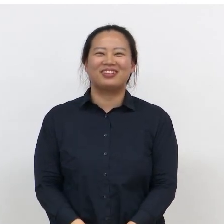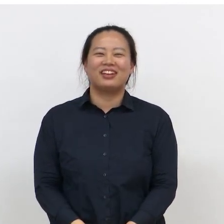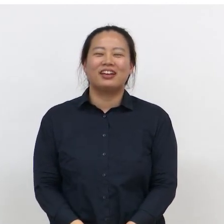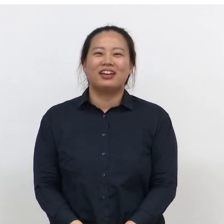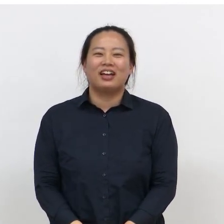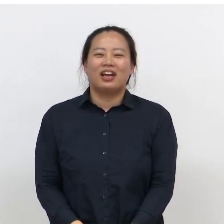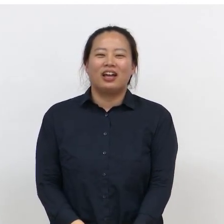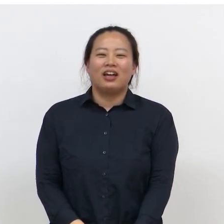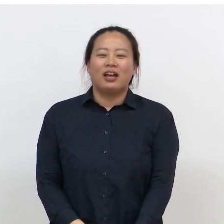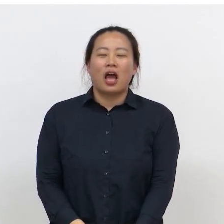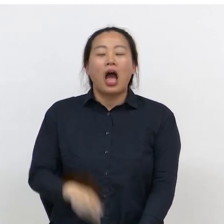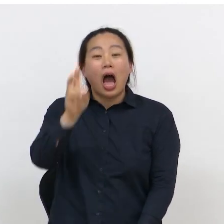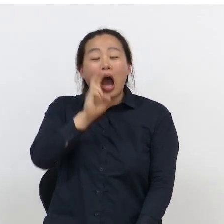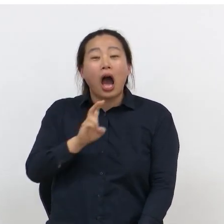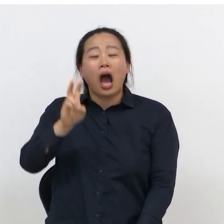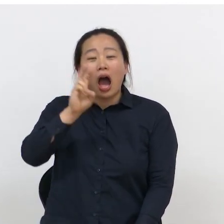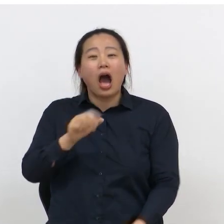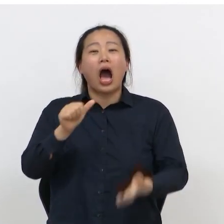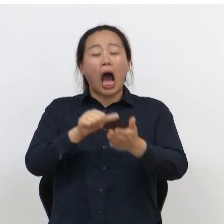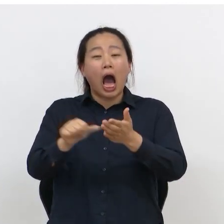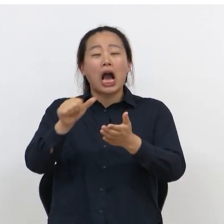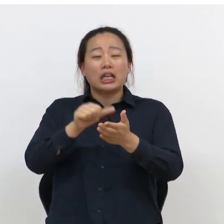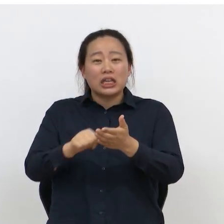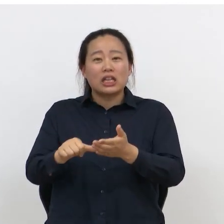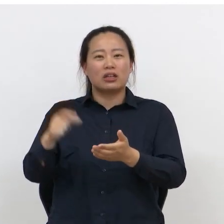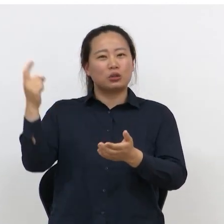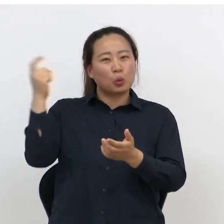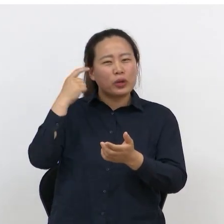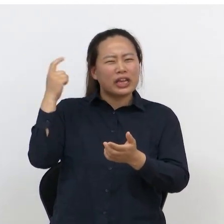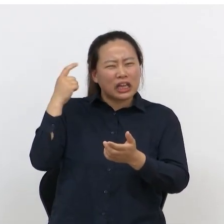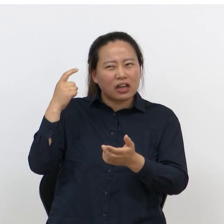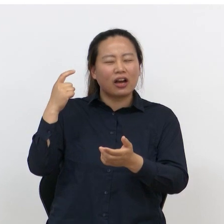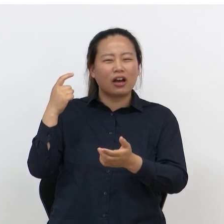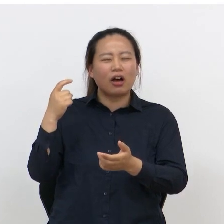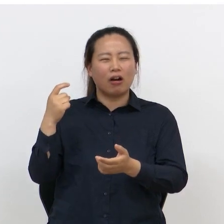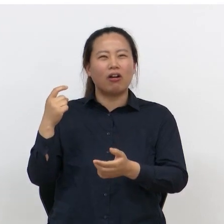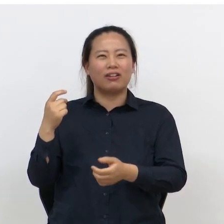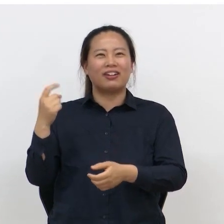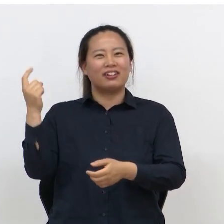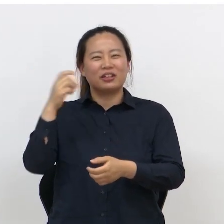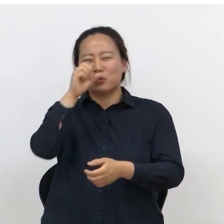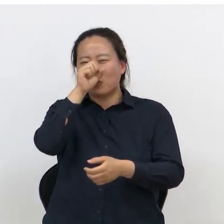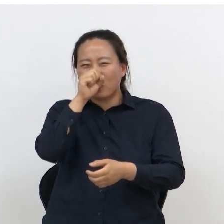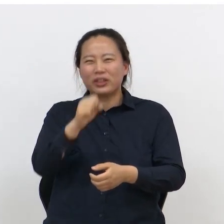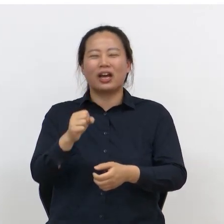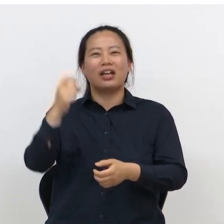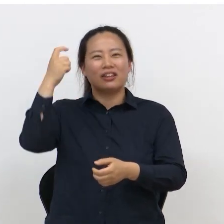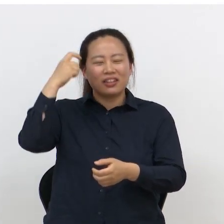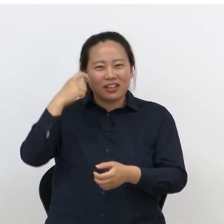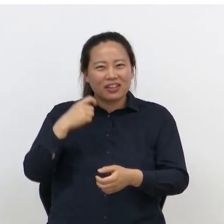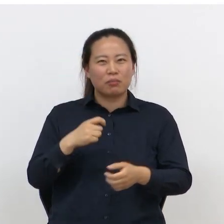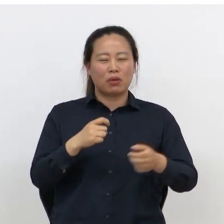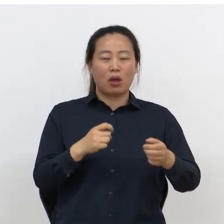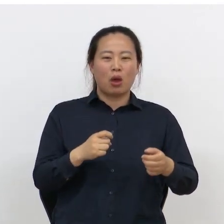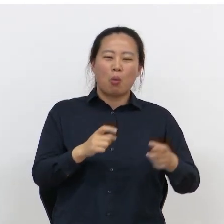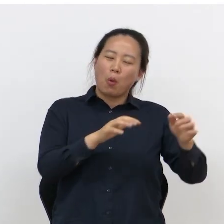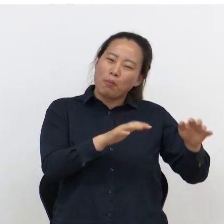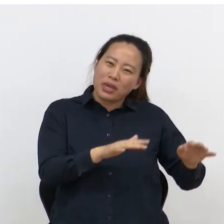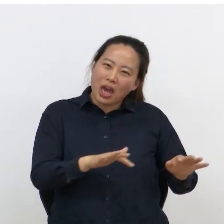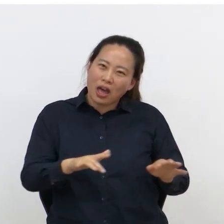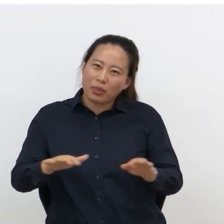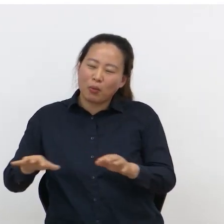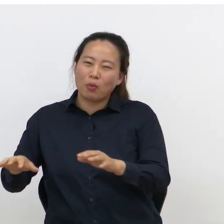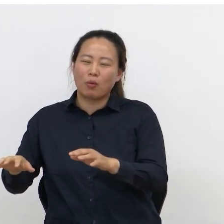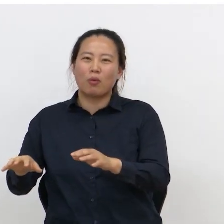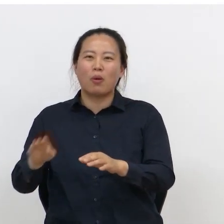저기 악기 소리가 그렇게 듣기 좋은 것, 또 가수의 목소리가 그렇게 듣기 좋은 게 그랜드 피아노는 아까 배음이 뭐 한 3,